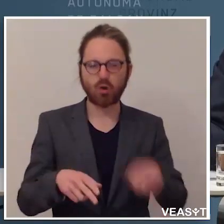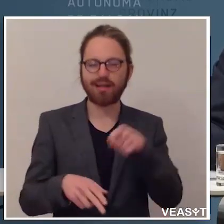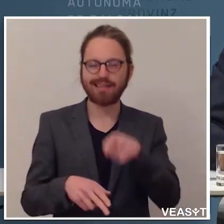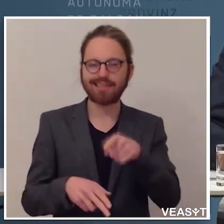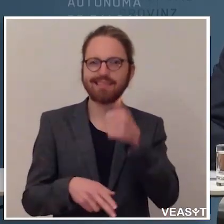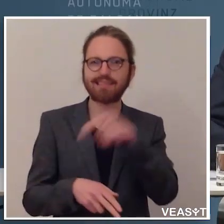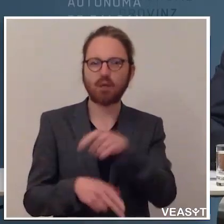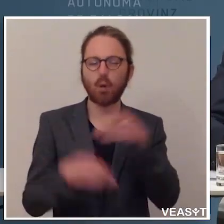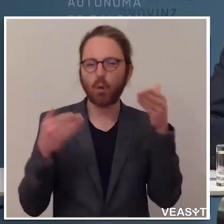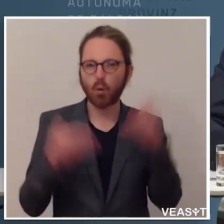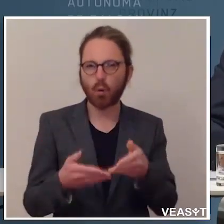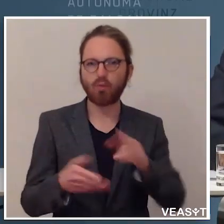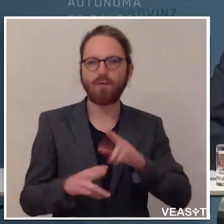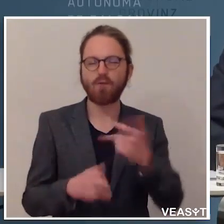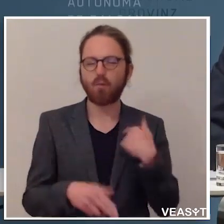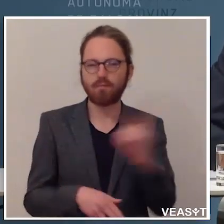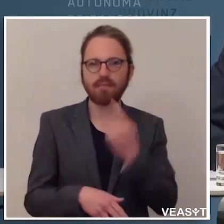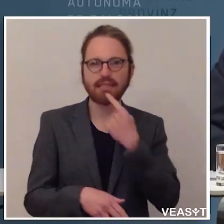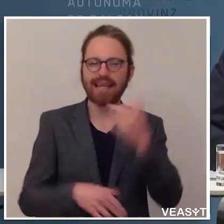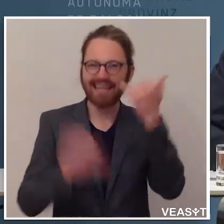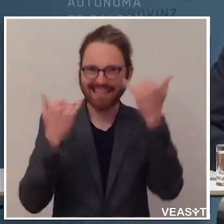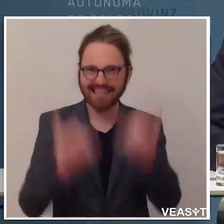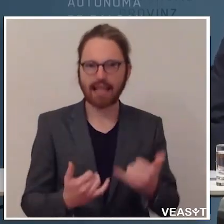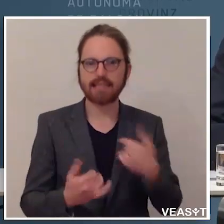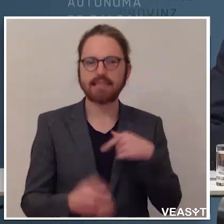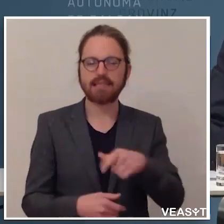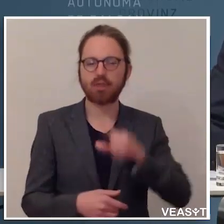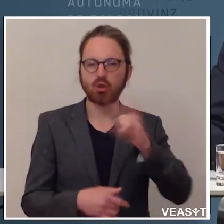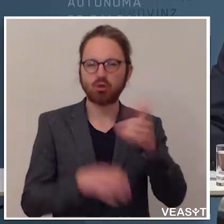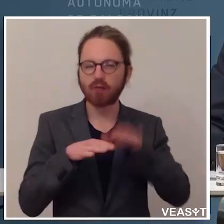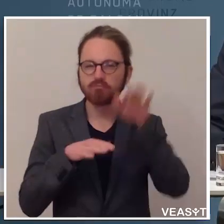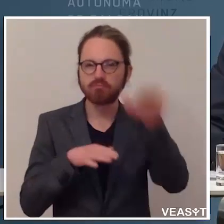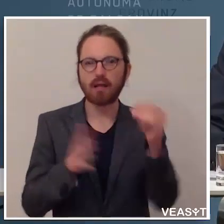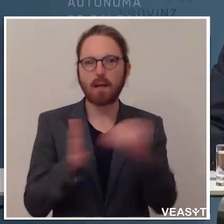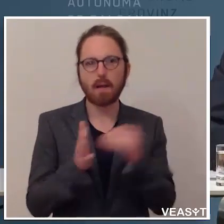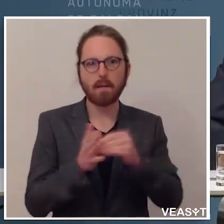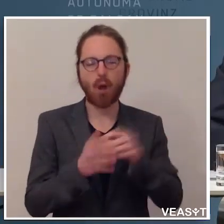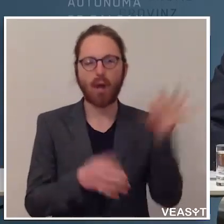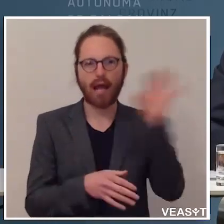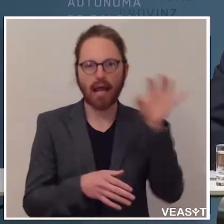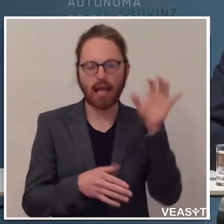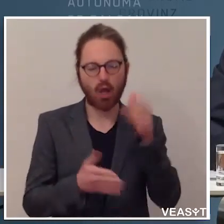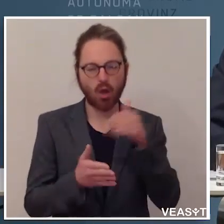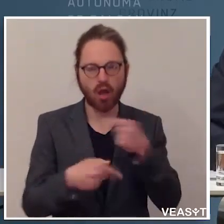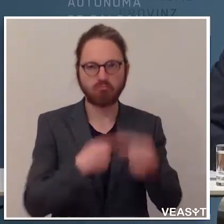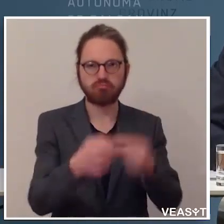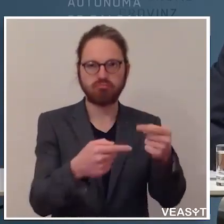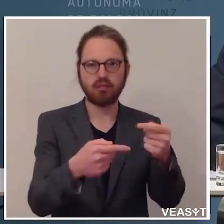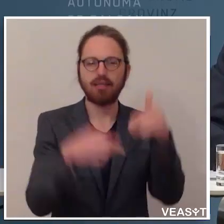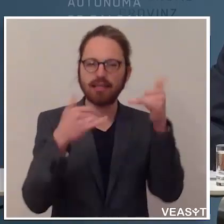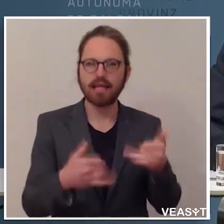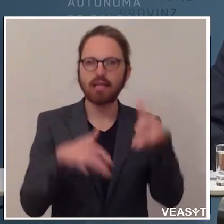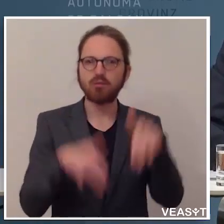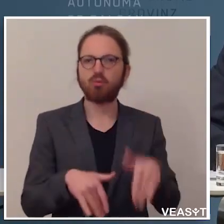der Grund, warum wir sagen, jetzt in dieser Phase 2 braucht es regionales Vorgehen, weil jetzt muss man eben entsprechend